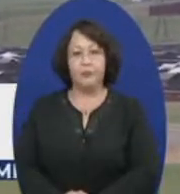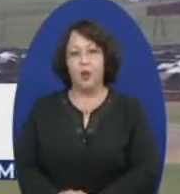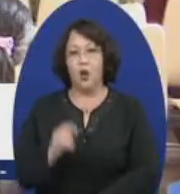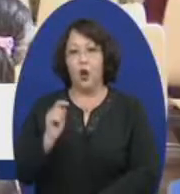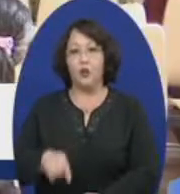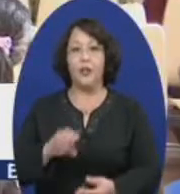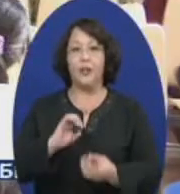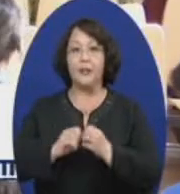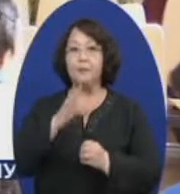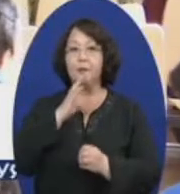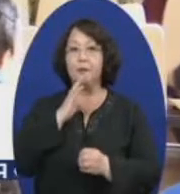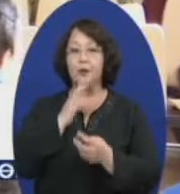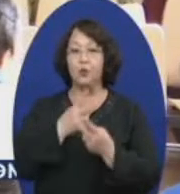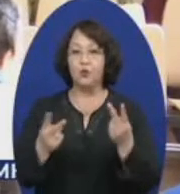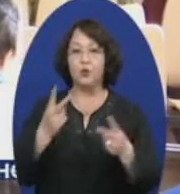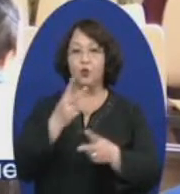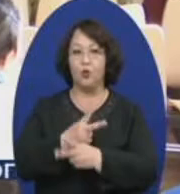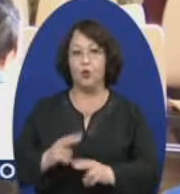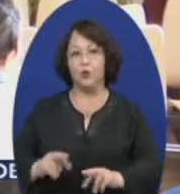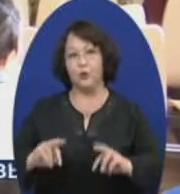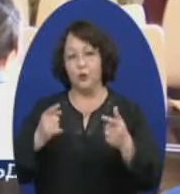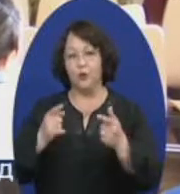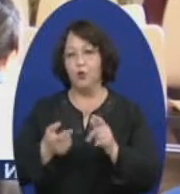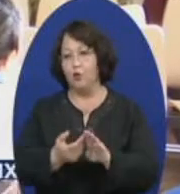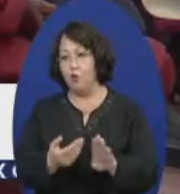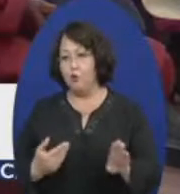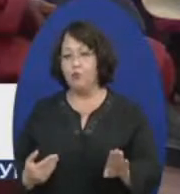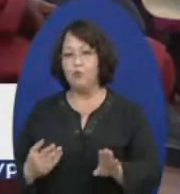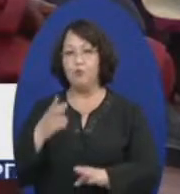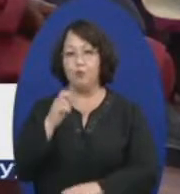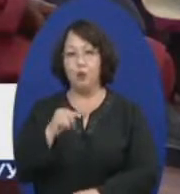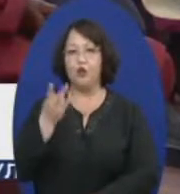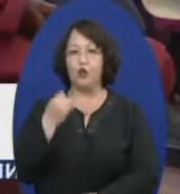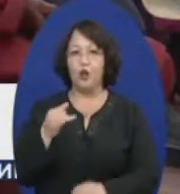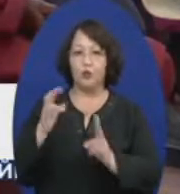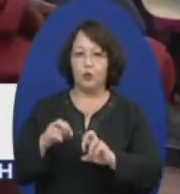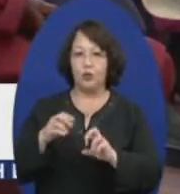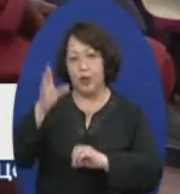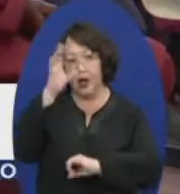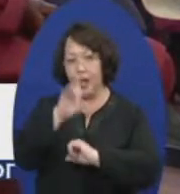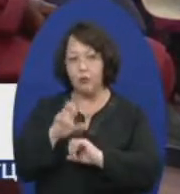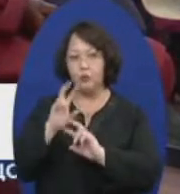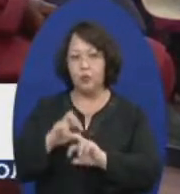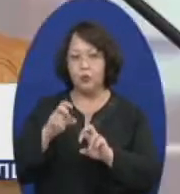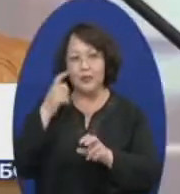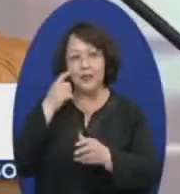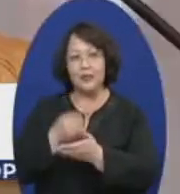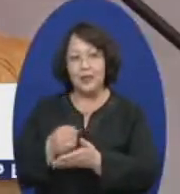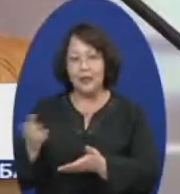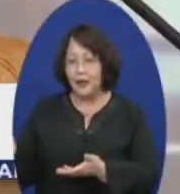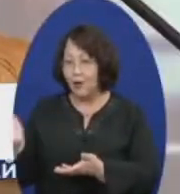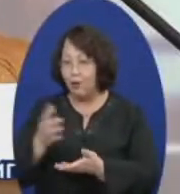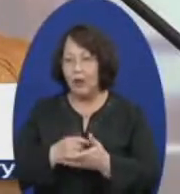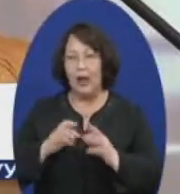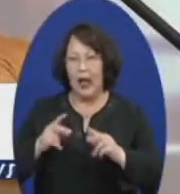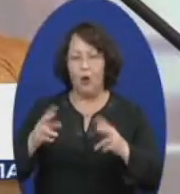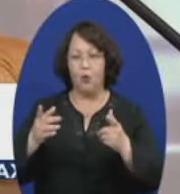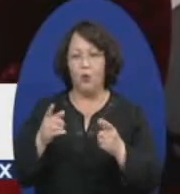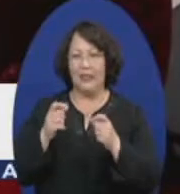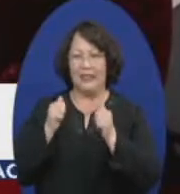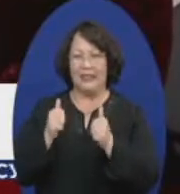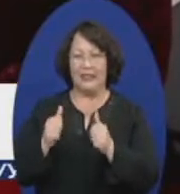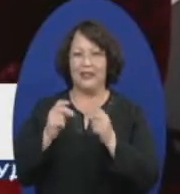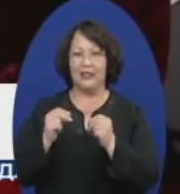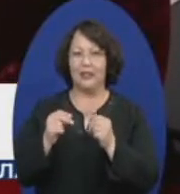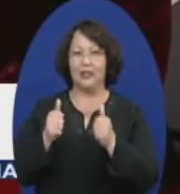Одоо хийхээр зориглосон үндсэн хуулийн өөрчлөлтийг бодит судалгаа эрдэмтэн иргэдийн санал дээр үндэслэн олон дахин өөрчилж говьхгүй сайн